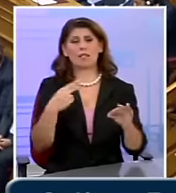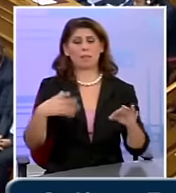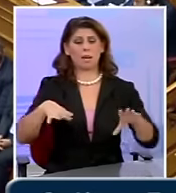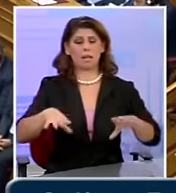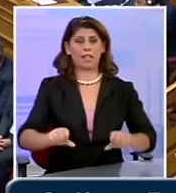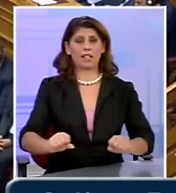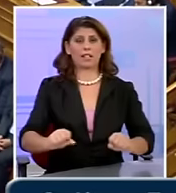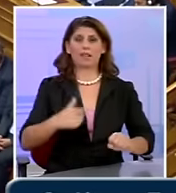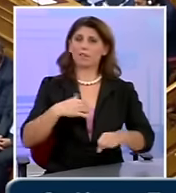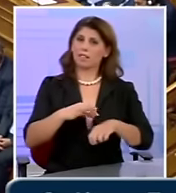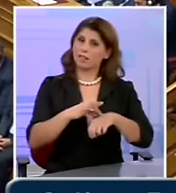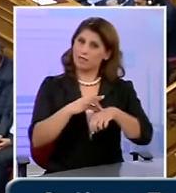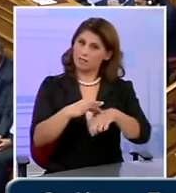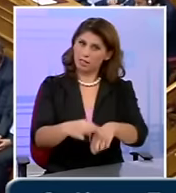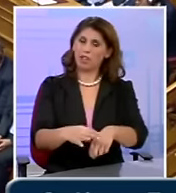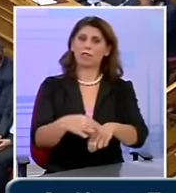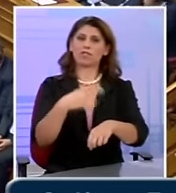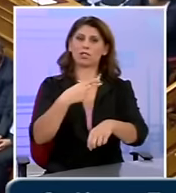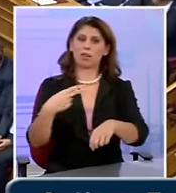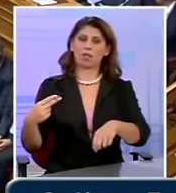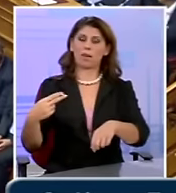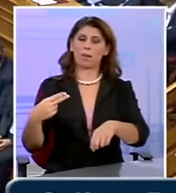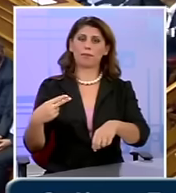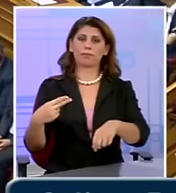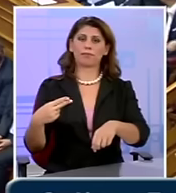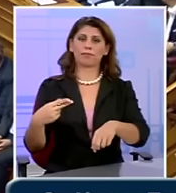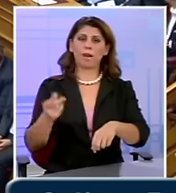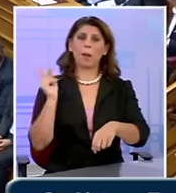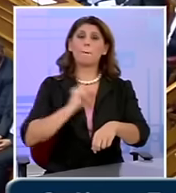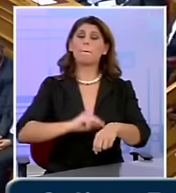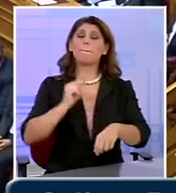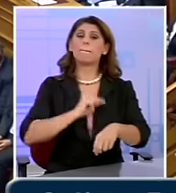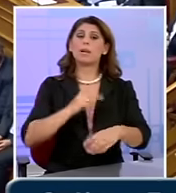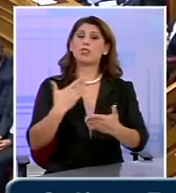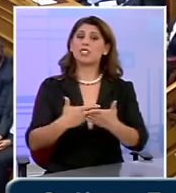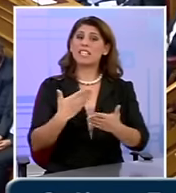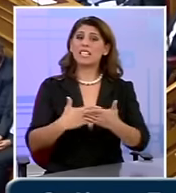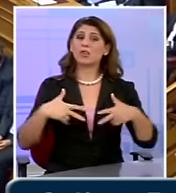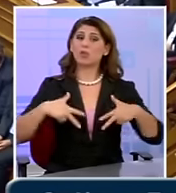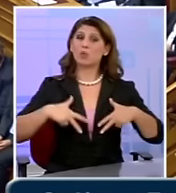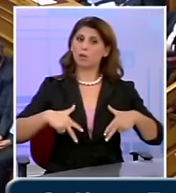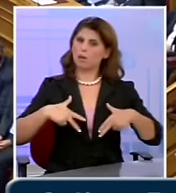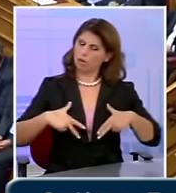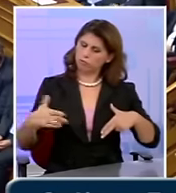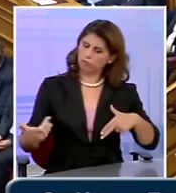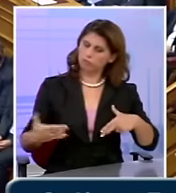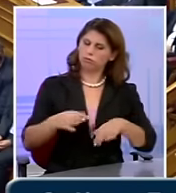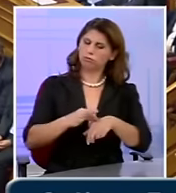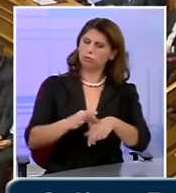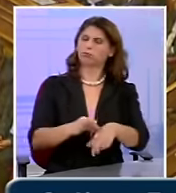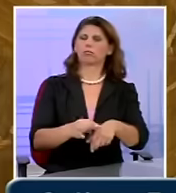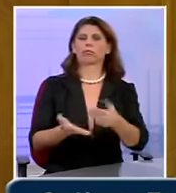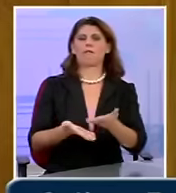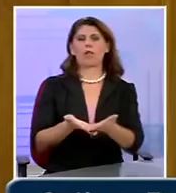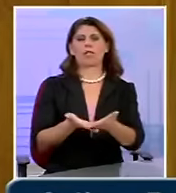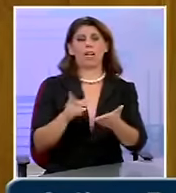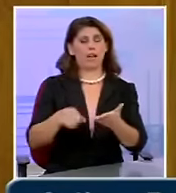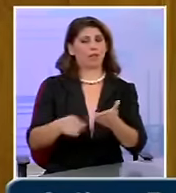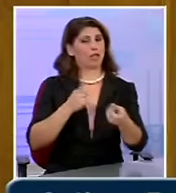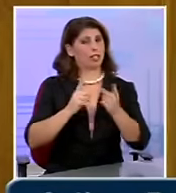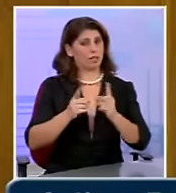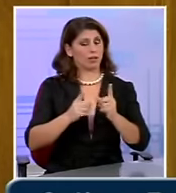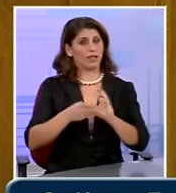σας συνοδεύσει και στο θέμα της αξιοποίησης των περιουσιακών στοιχείων του κράτους. Και αυτό εμπεριέχεται στη Συμφωνία της 13ης